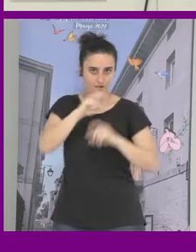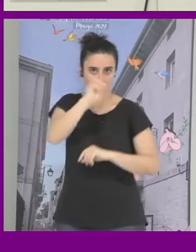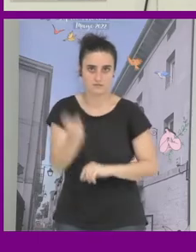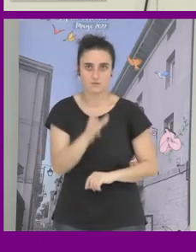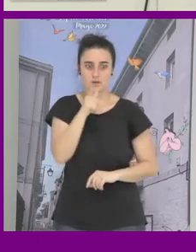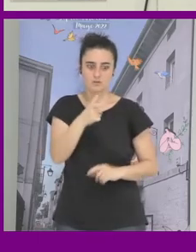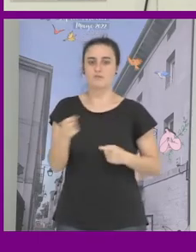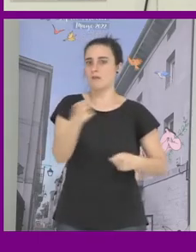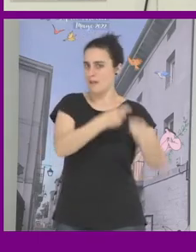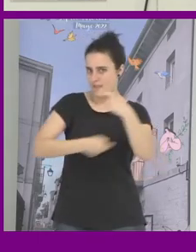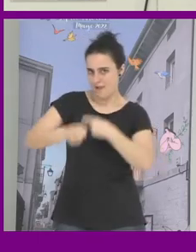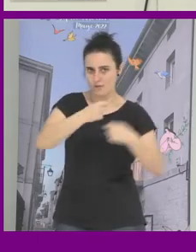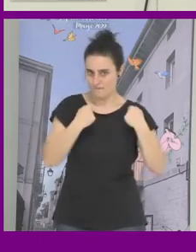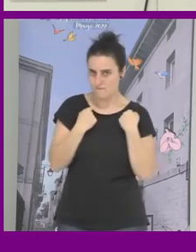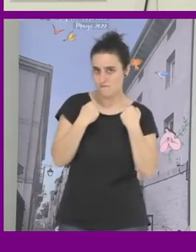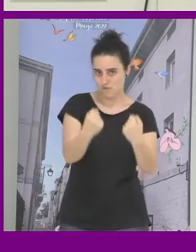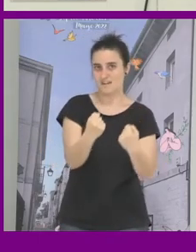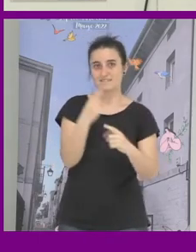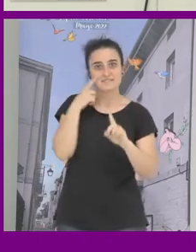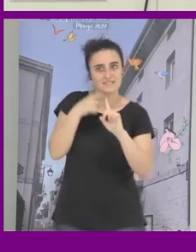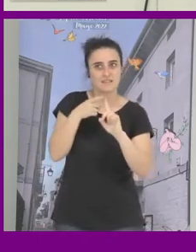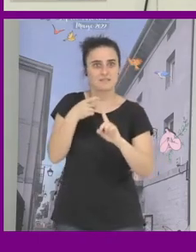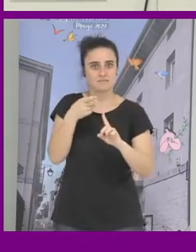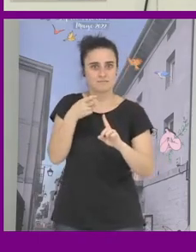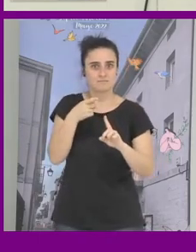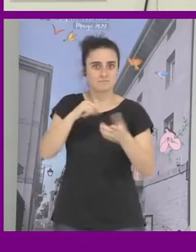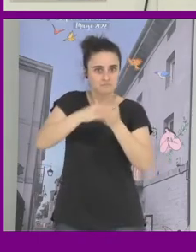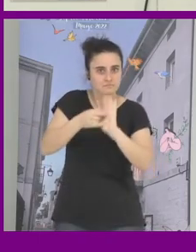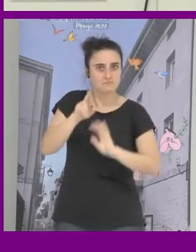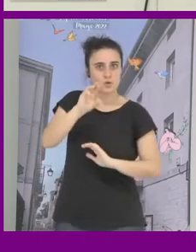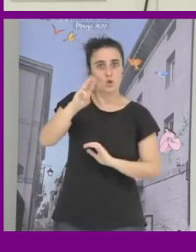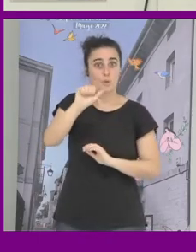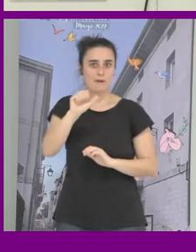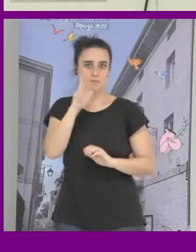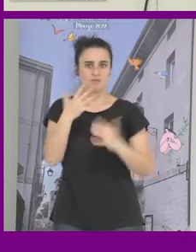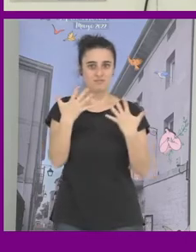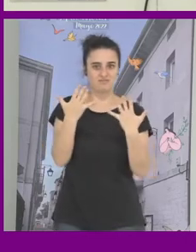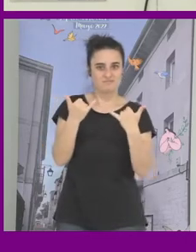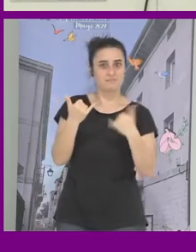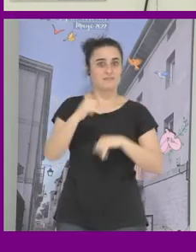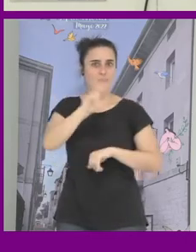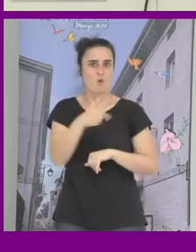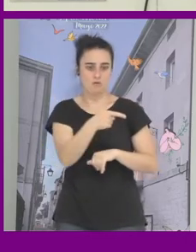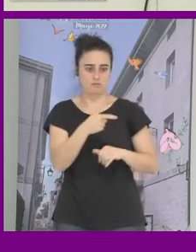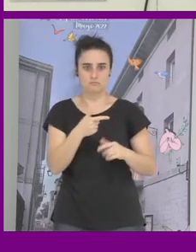egiten klinikek, ba hori, ba, erropa metodoa 10.000 euro direlako, eta intseminazio